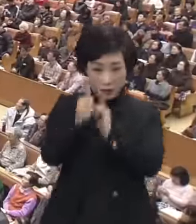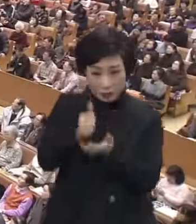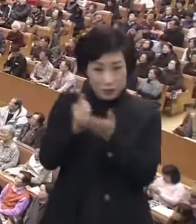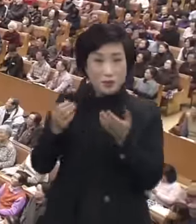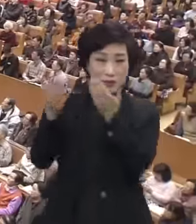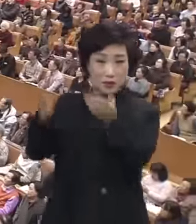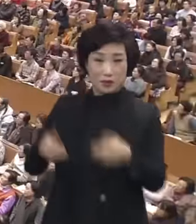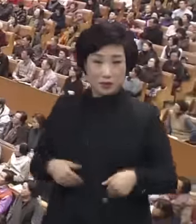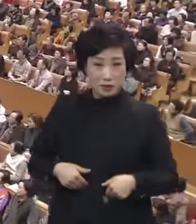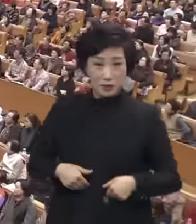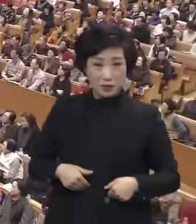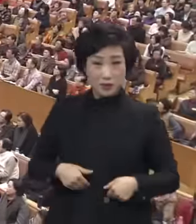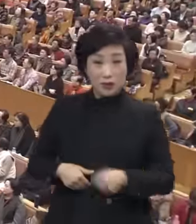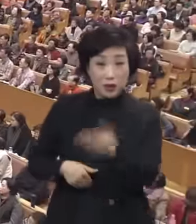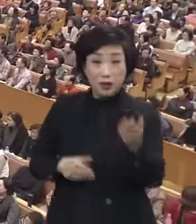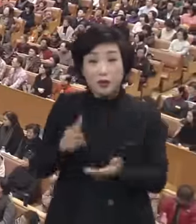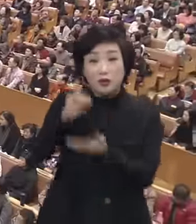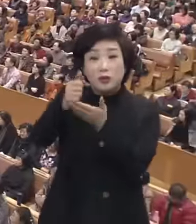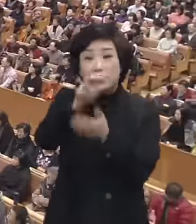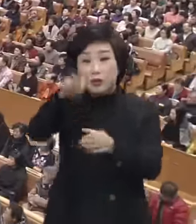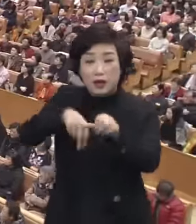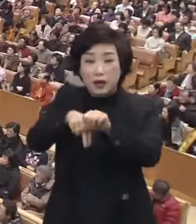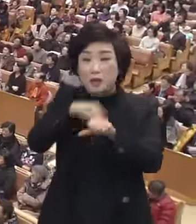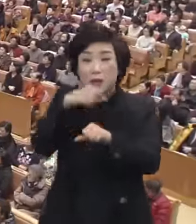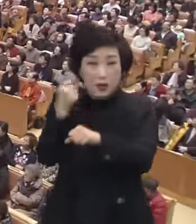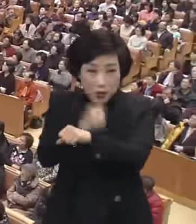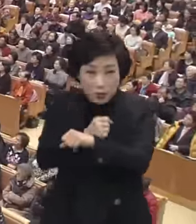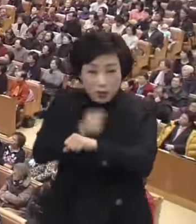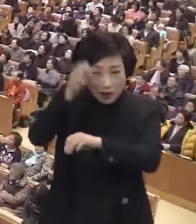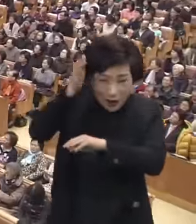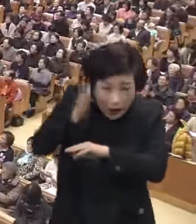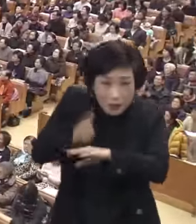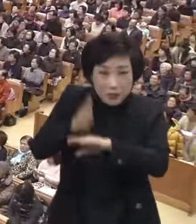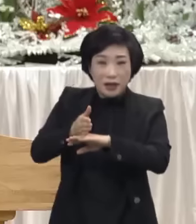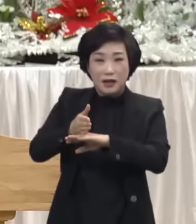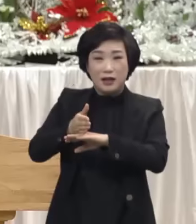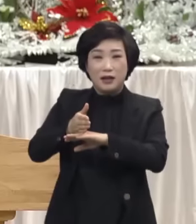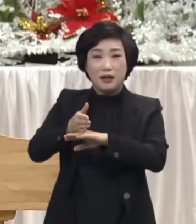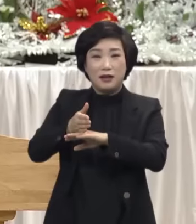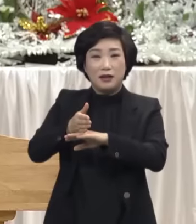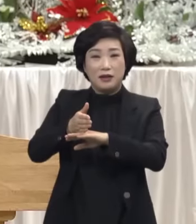충성, 주님의 십자가의 피의 공로에 감사하며